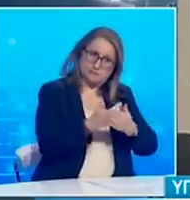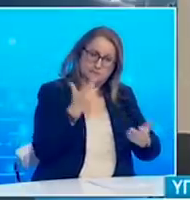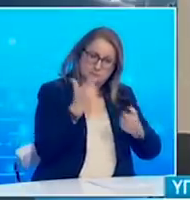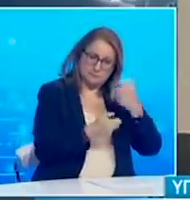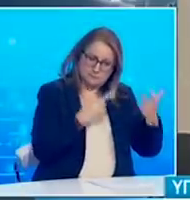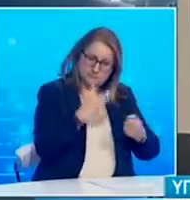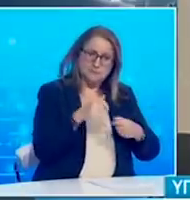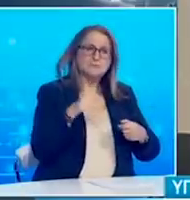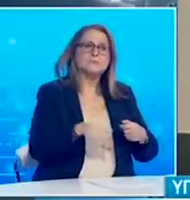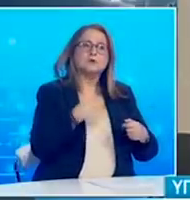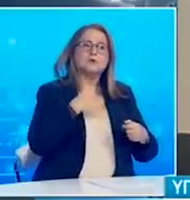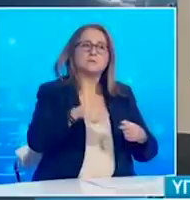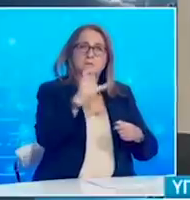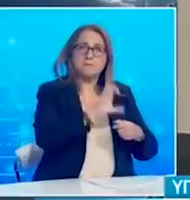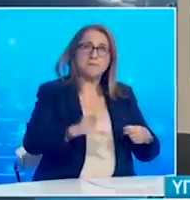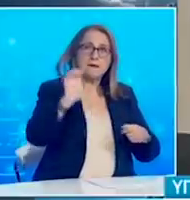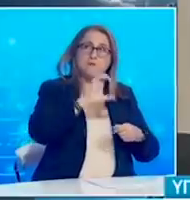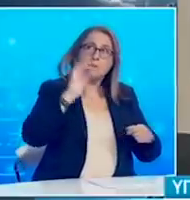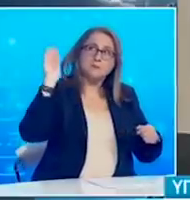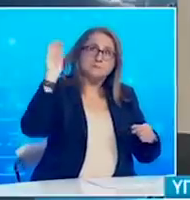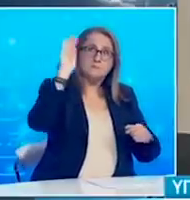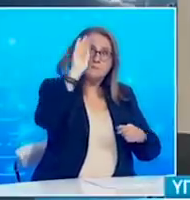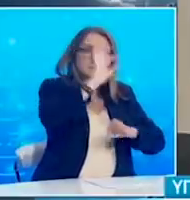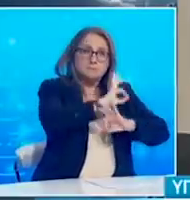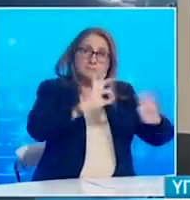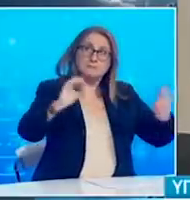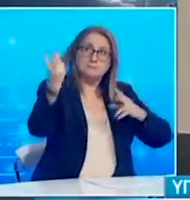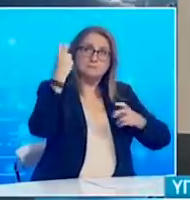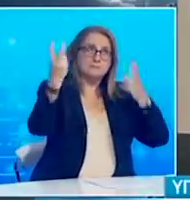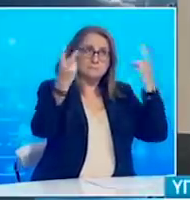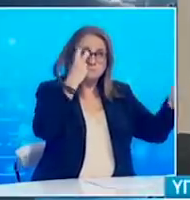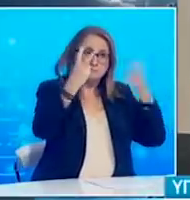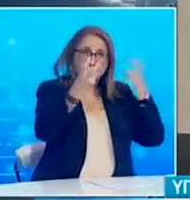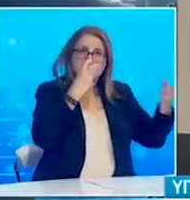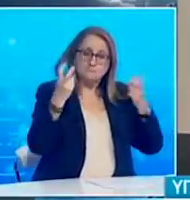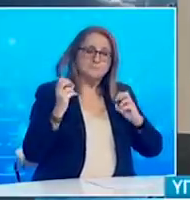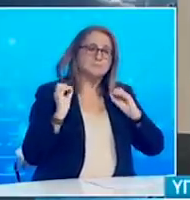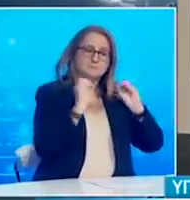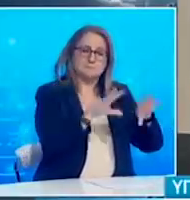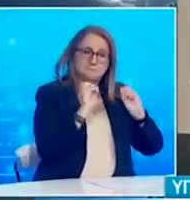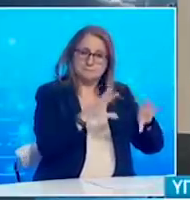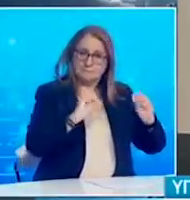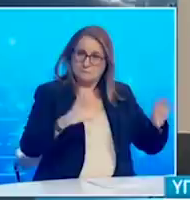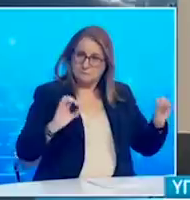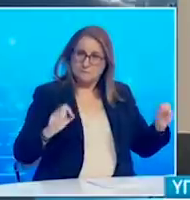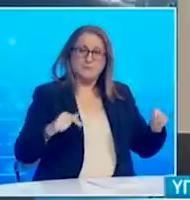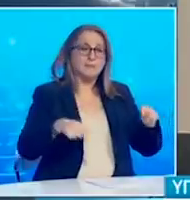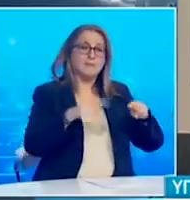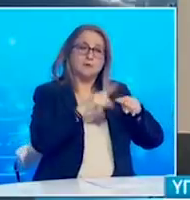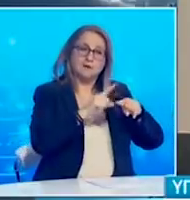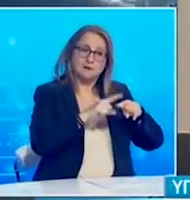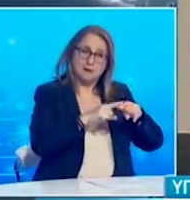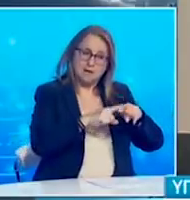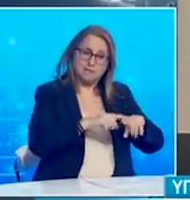Remdesivir, διότι υπάρχει αυξημένη ζήτηση σε παγκόσμιο επίπεδο για τα κράτη-μέλη της. Η Ελλάδα παίρνει Remdesivir, η δαπάνη της οποίας